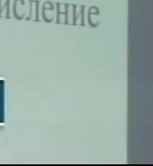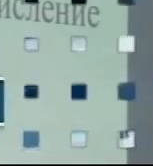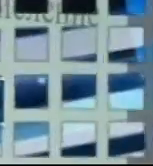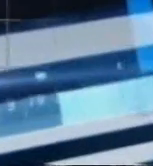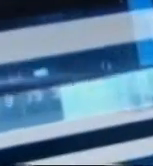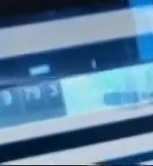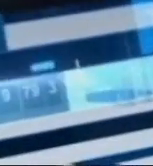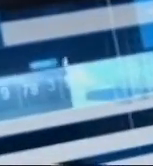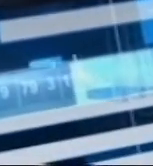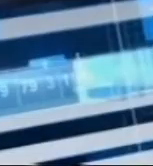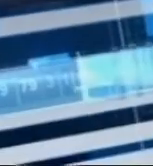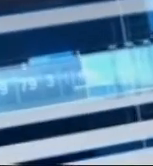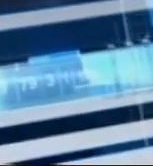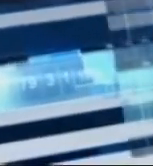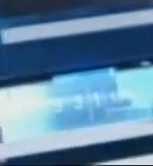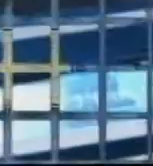құқылы.